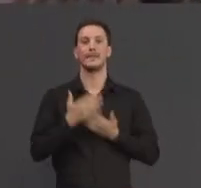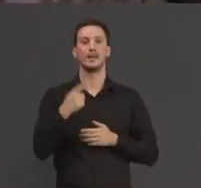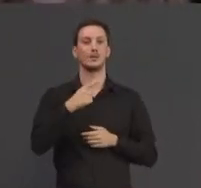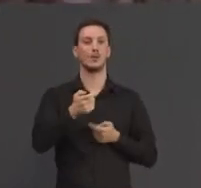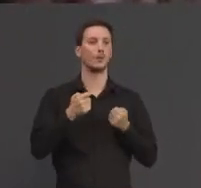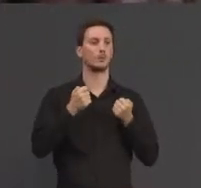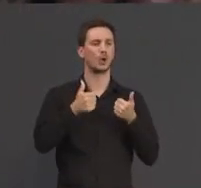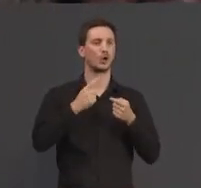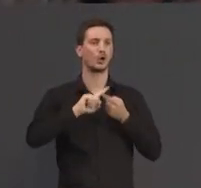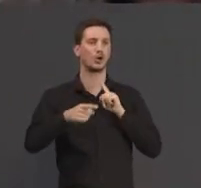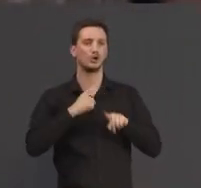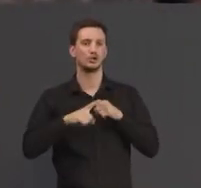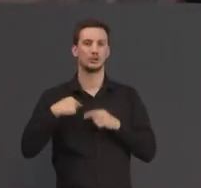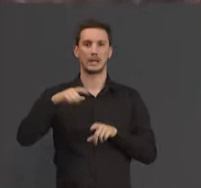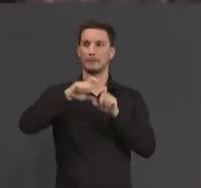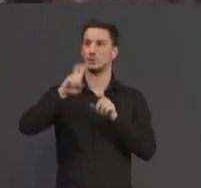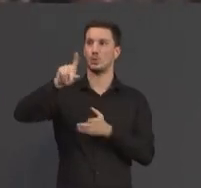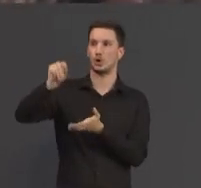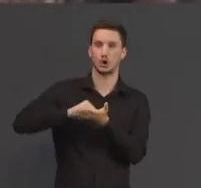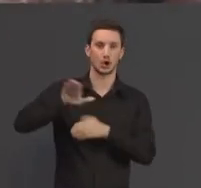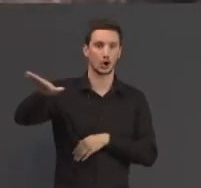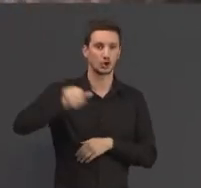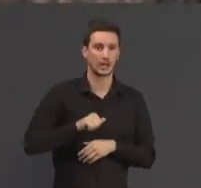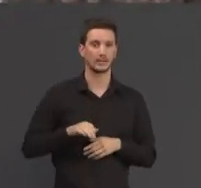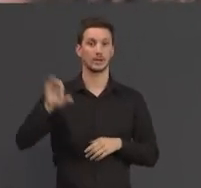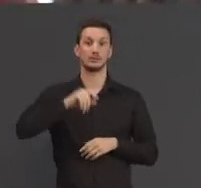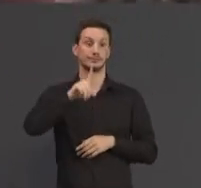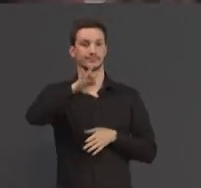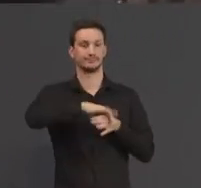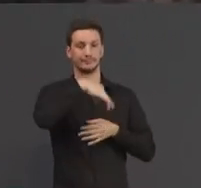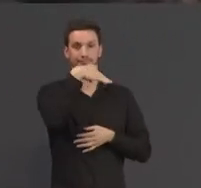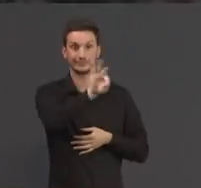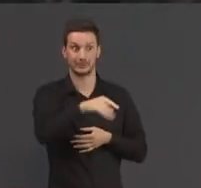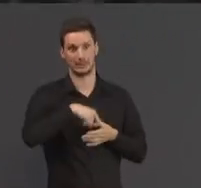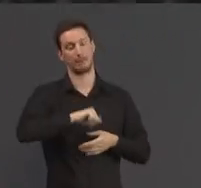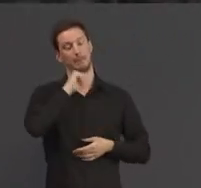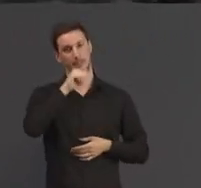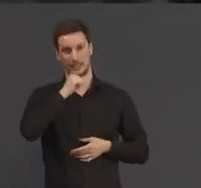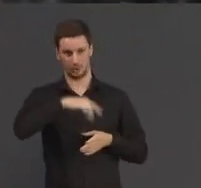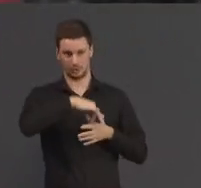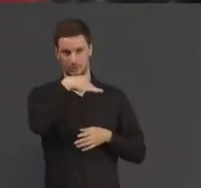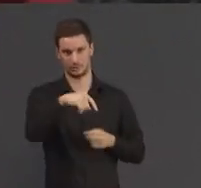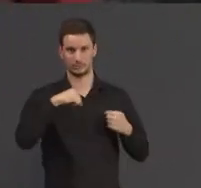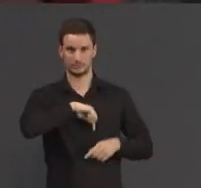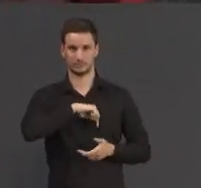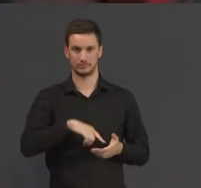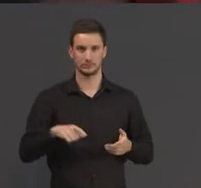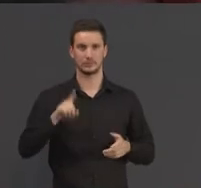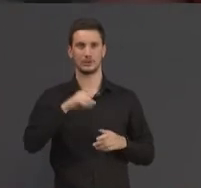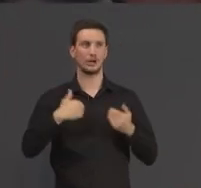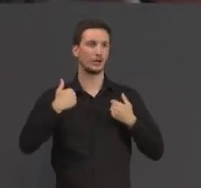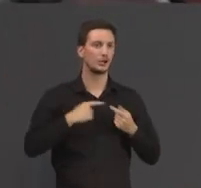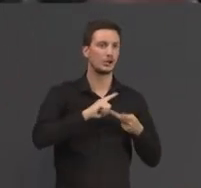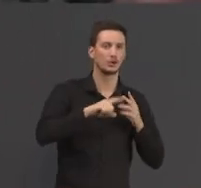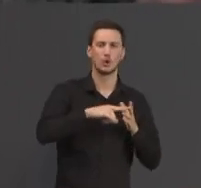de fer coses com contractar gent nova o acomiadar personal, que és pitjor. M'haig d'encarregar de pressupostos,